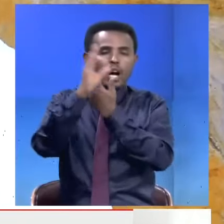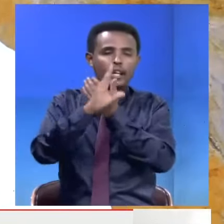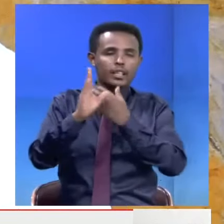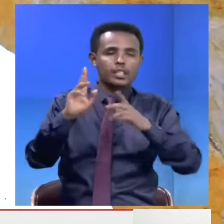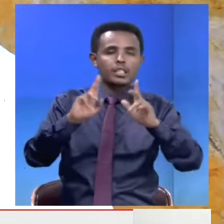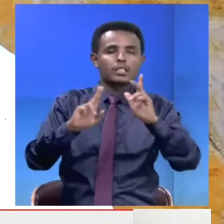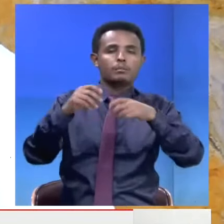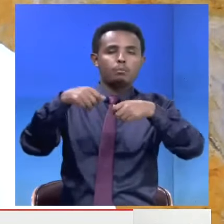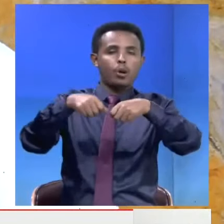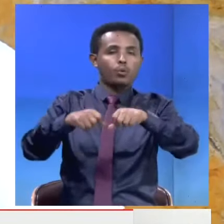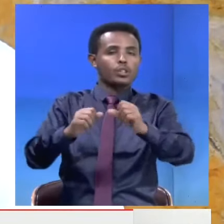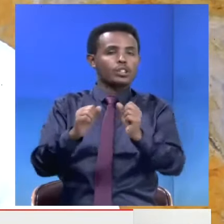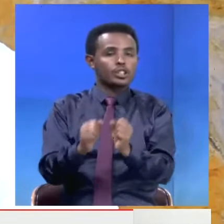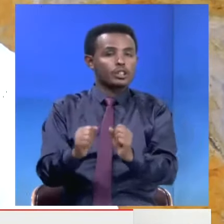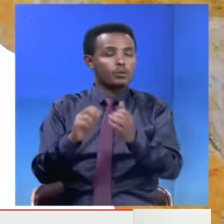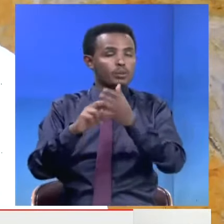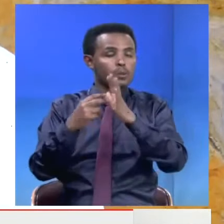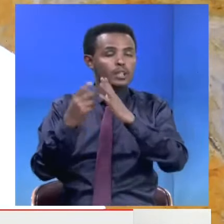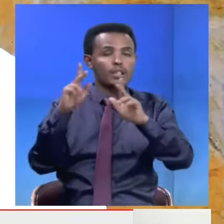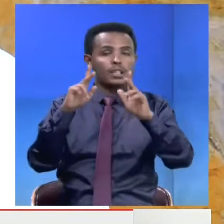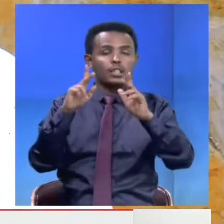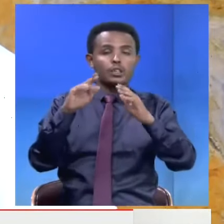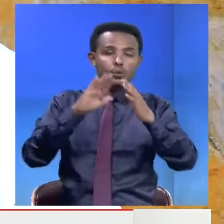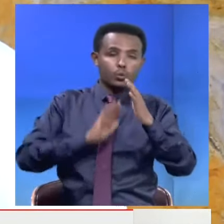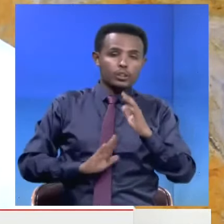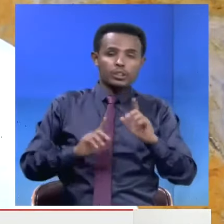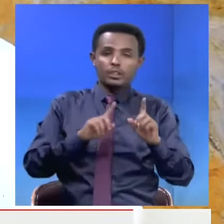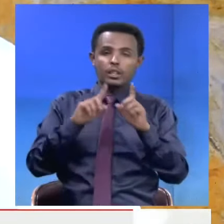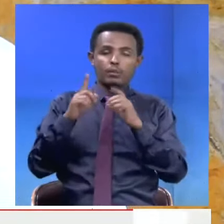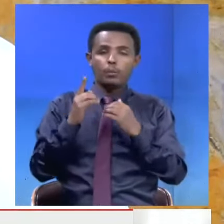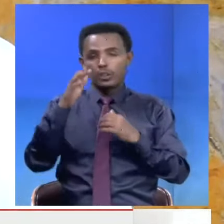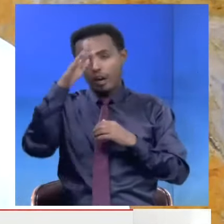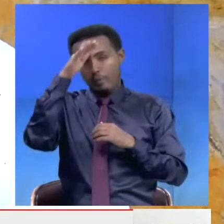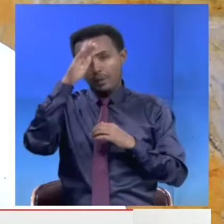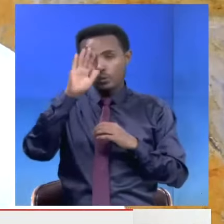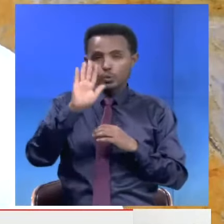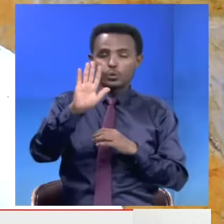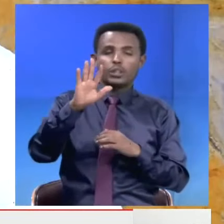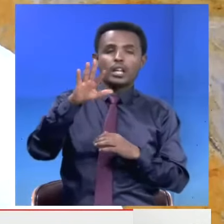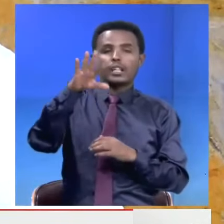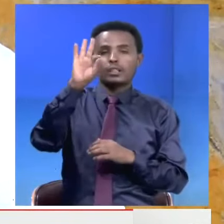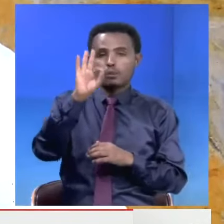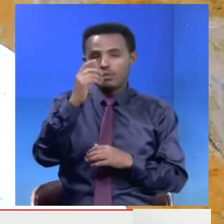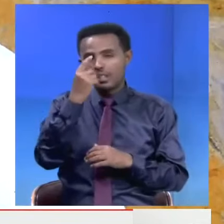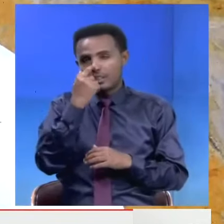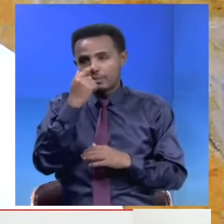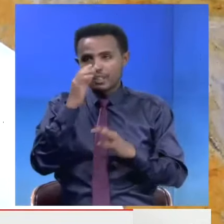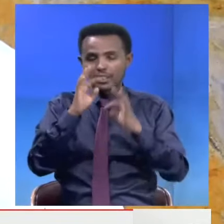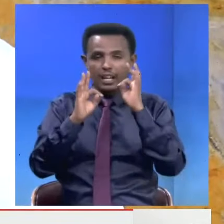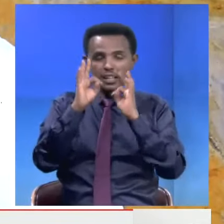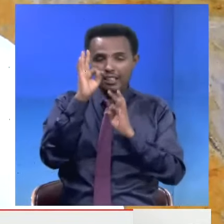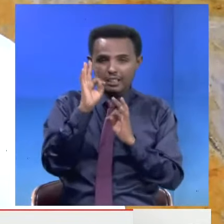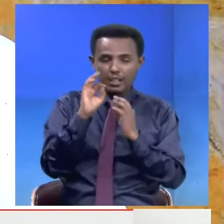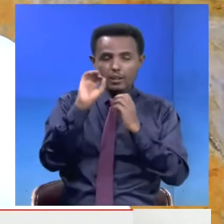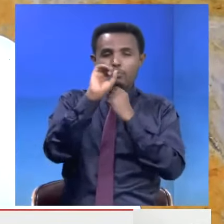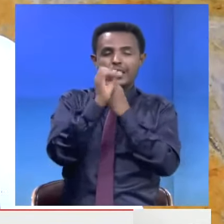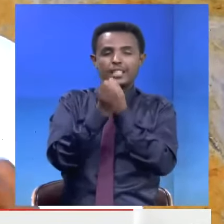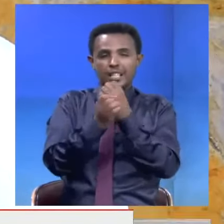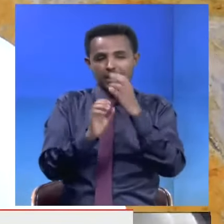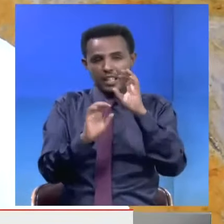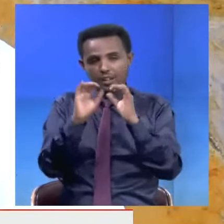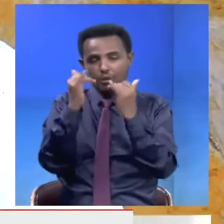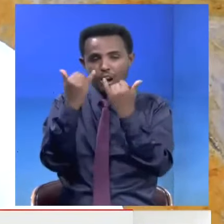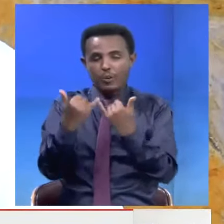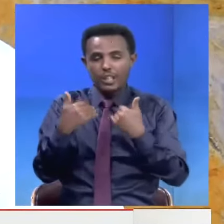ህዝብንም ማቆየት የቻሉት ማለት ነው። ስለዚህ ይሄ ትውልድ ደግሞ ከአባቶቹ ያገኘውን ይህን ታሪክ መሰረት አድርጎ አሁን